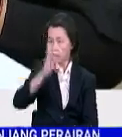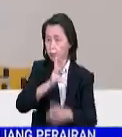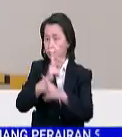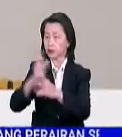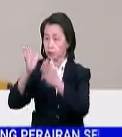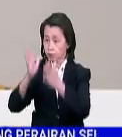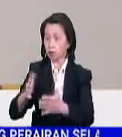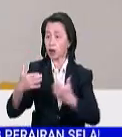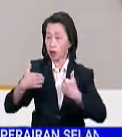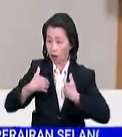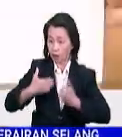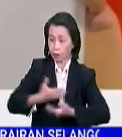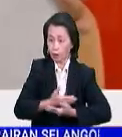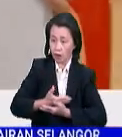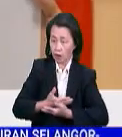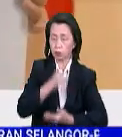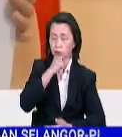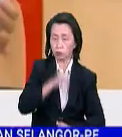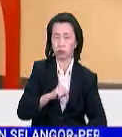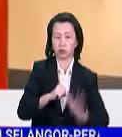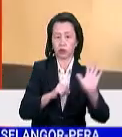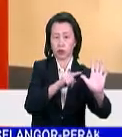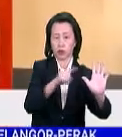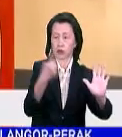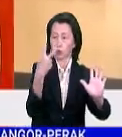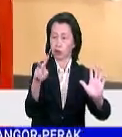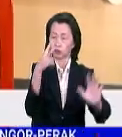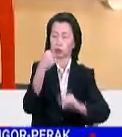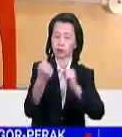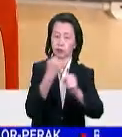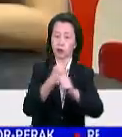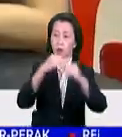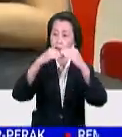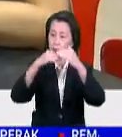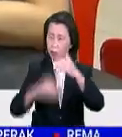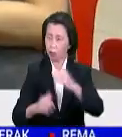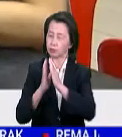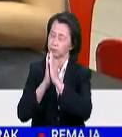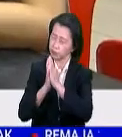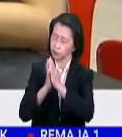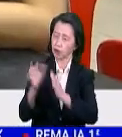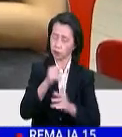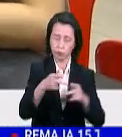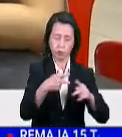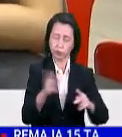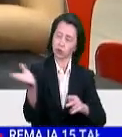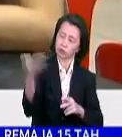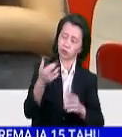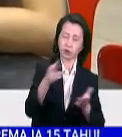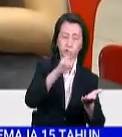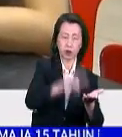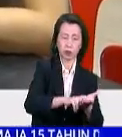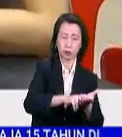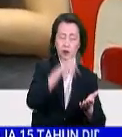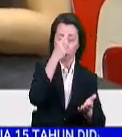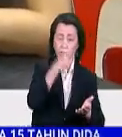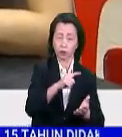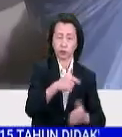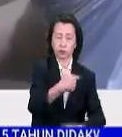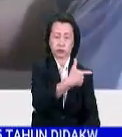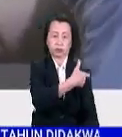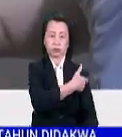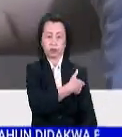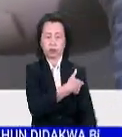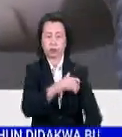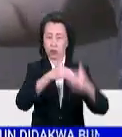penjaga yang mempunyai anak berumur antara lima hingga 12 tahun ke bawah supaya mengambil peluang mendaftarkan mereka untuk